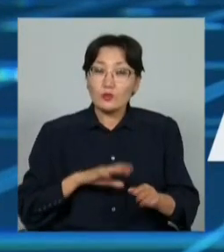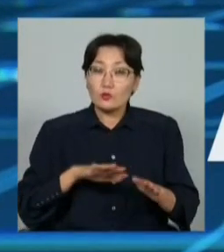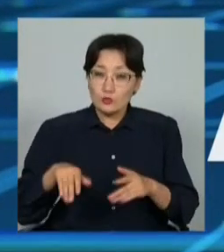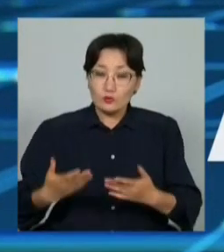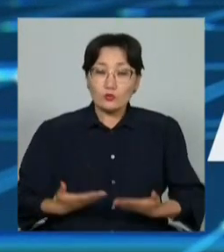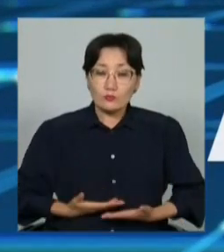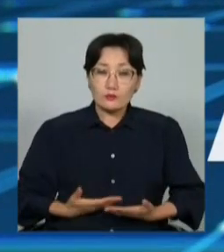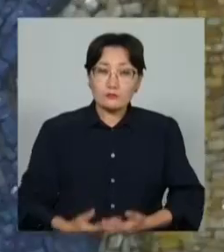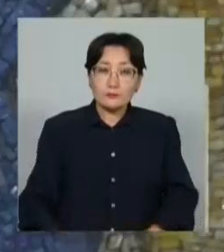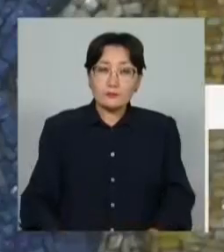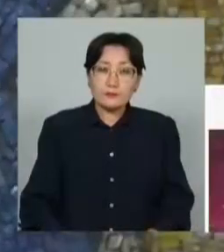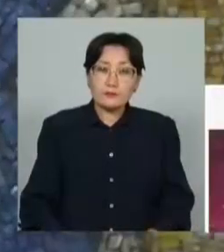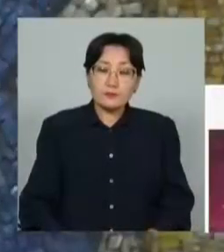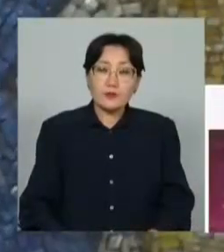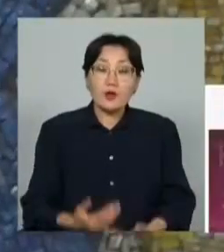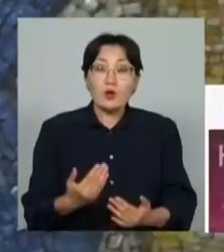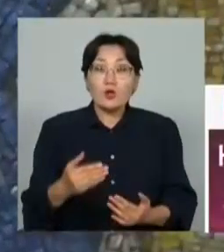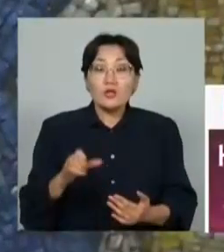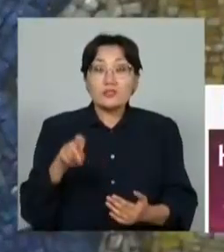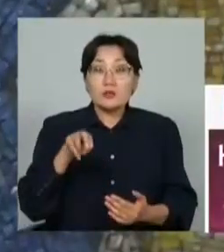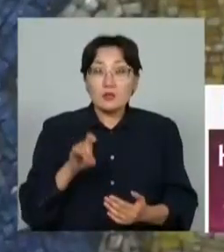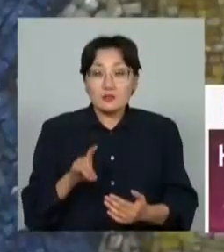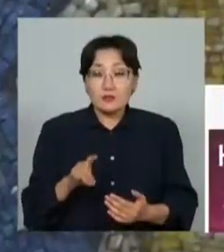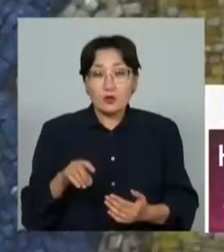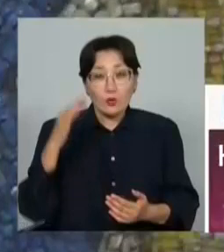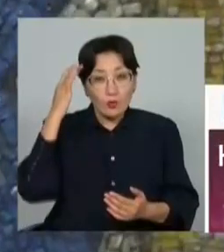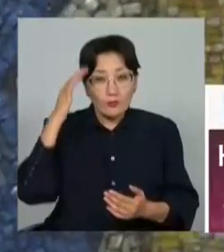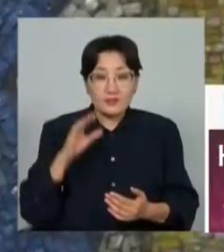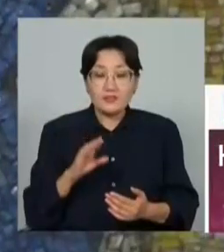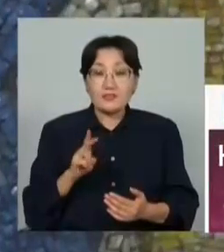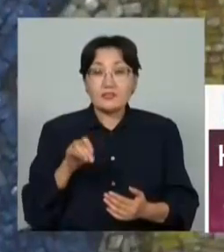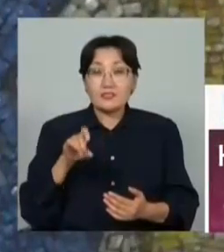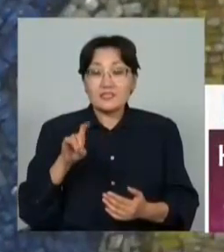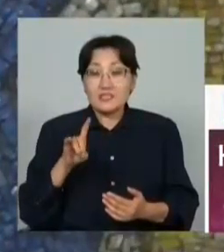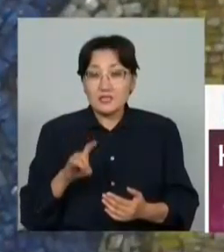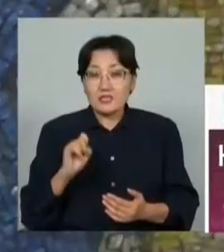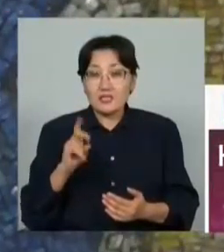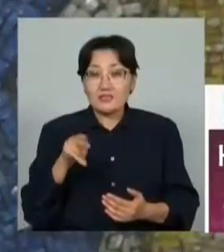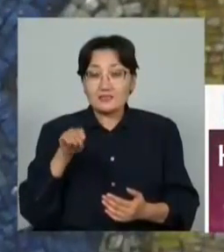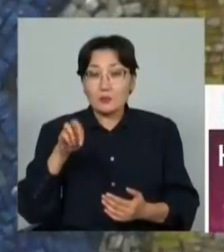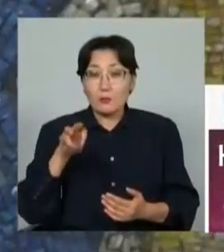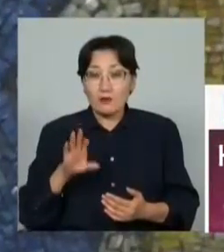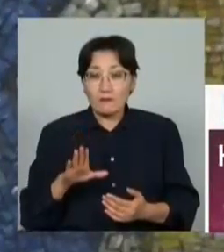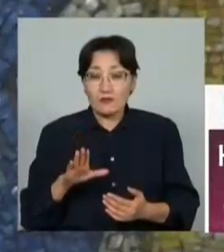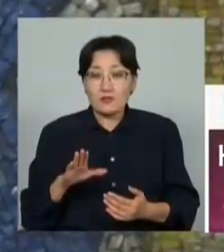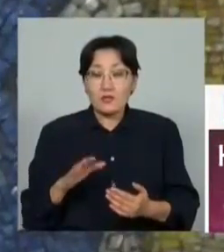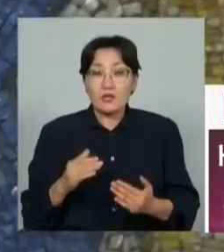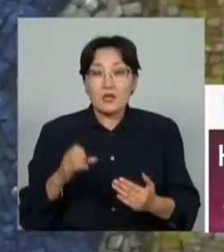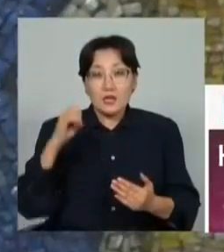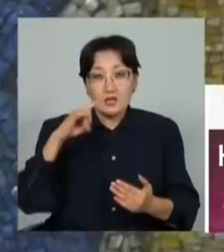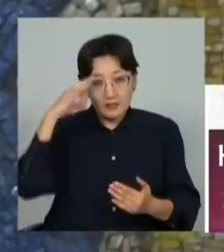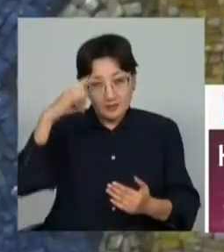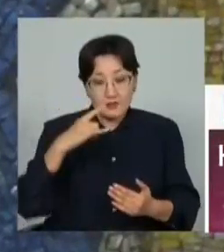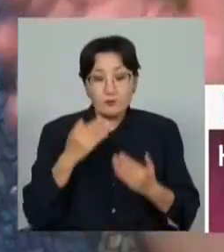ғой. Оқсың арман ет, мына Кенесары Қасымов туралы, біздің қазақтың соңғы ханы